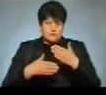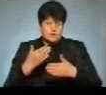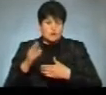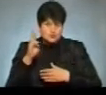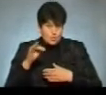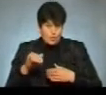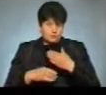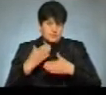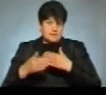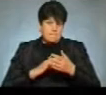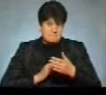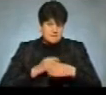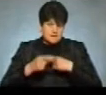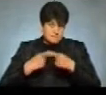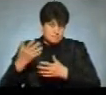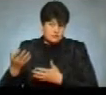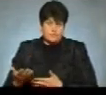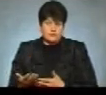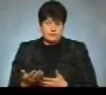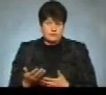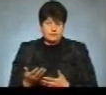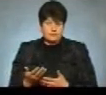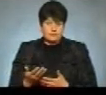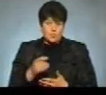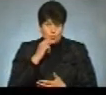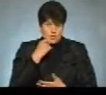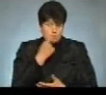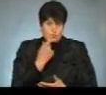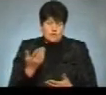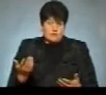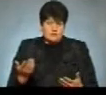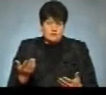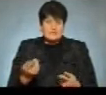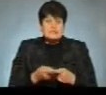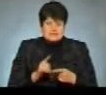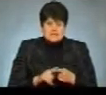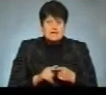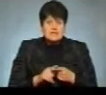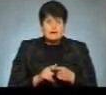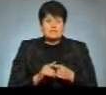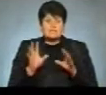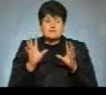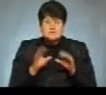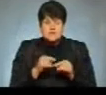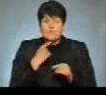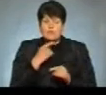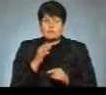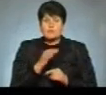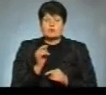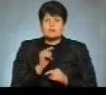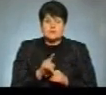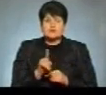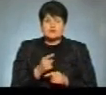шоу-бізнес пішов як українською мовою. Так що цей процес, це говорить ще раз про те, що все